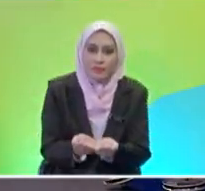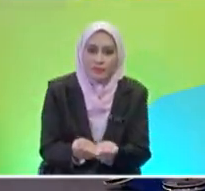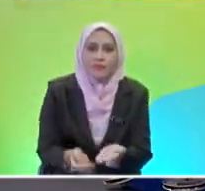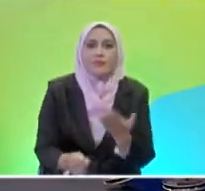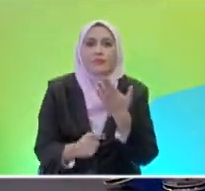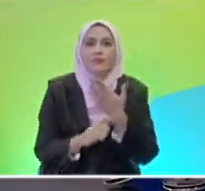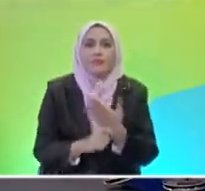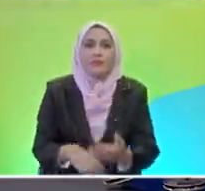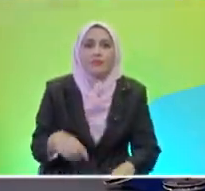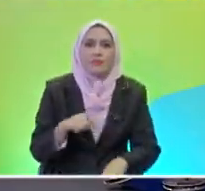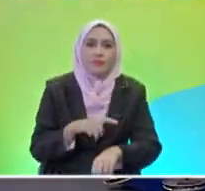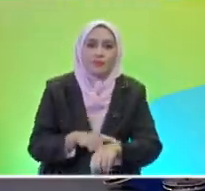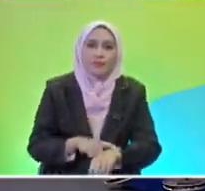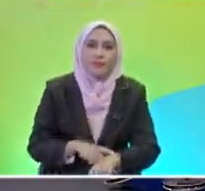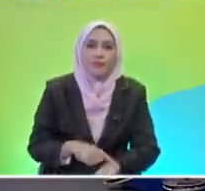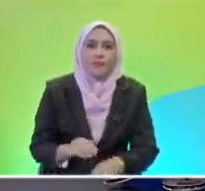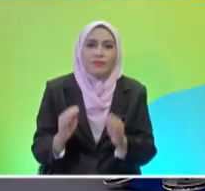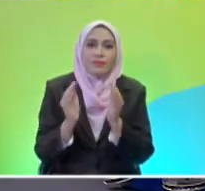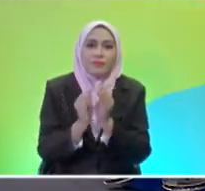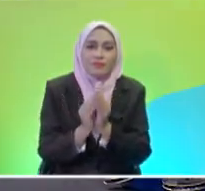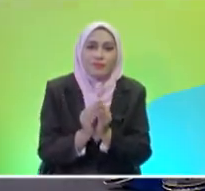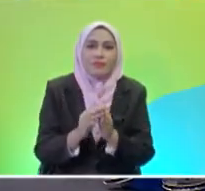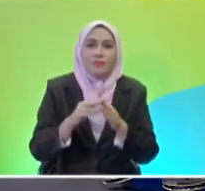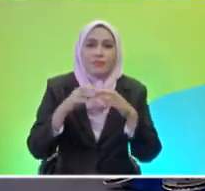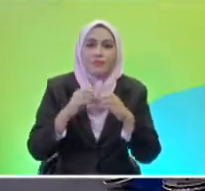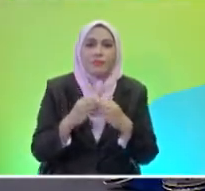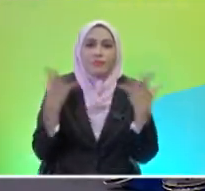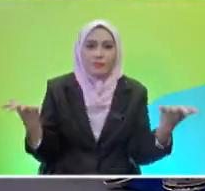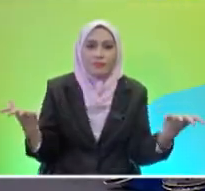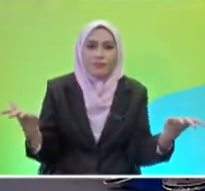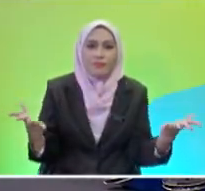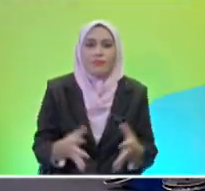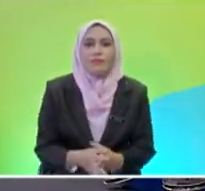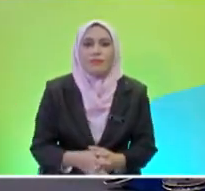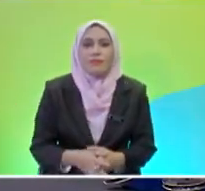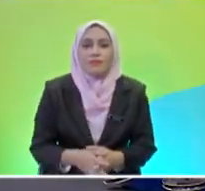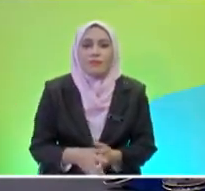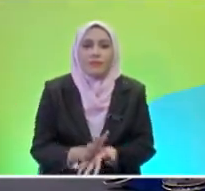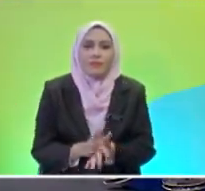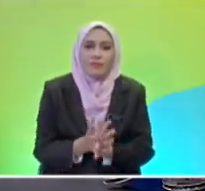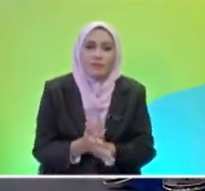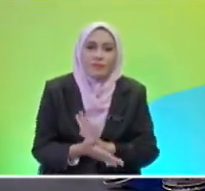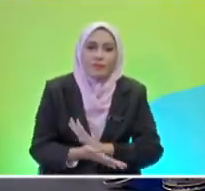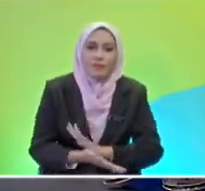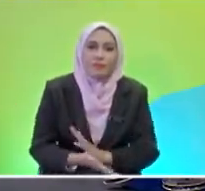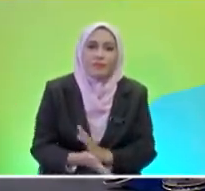kelongsong. Tiba masa kepompong pecah pom, jadi